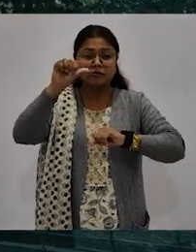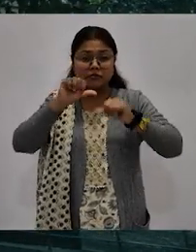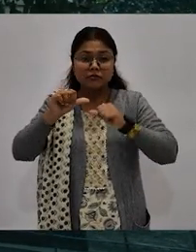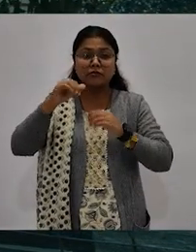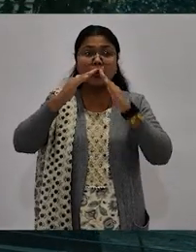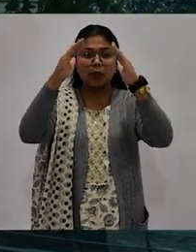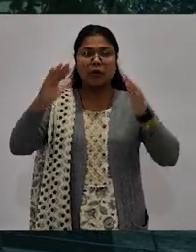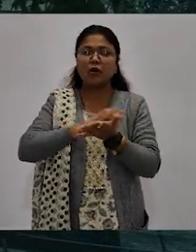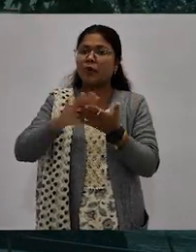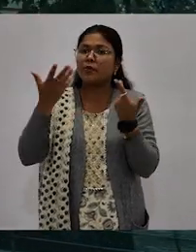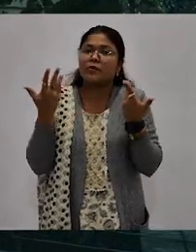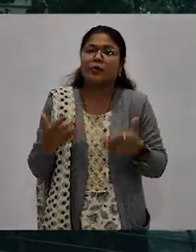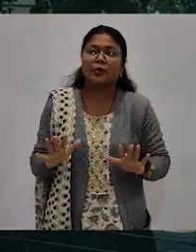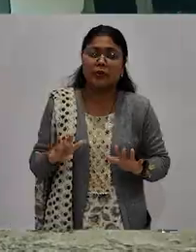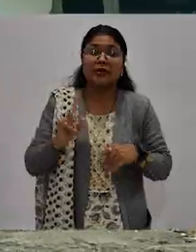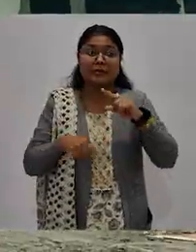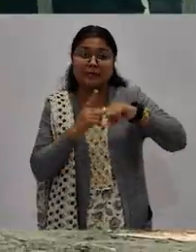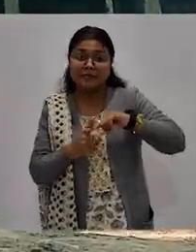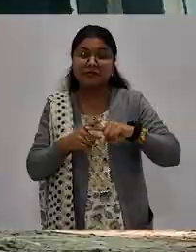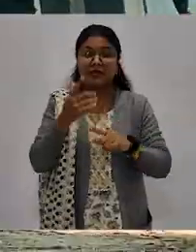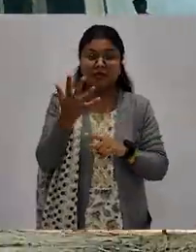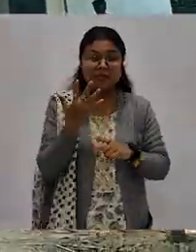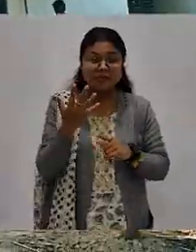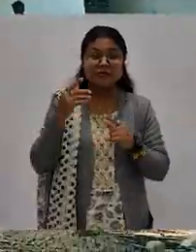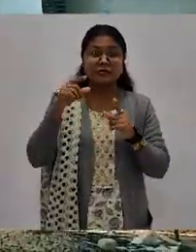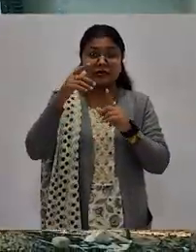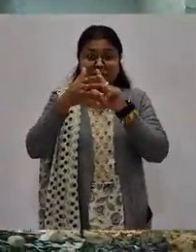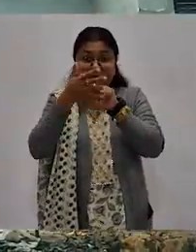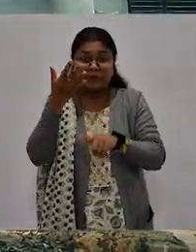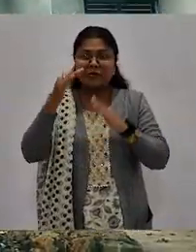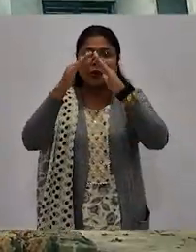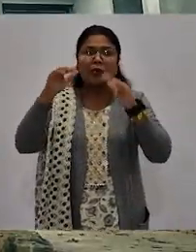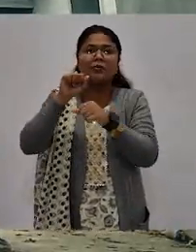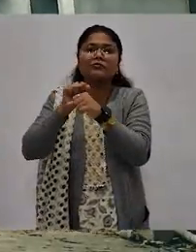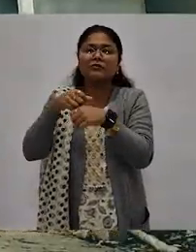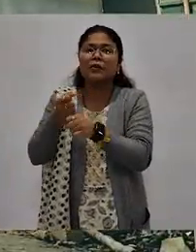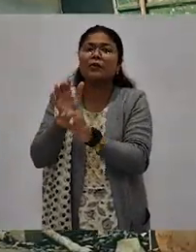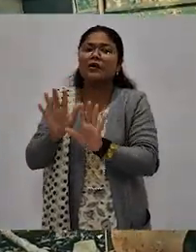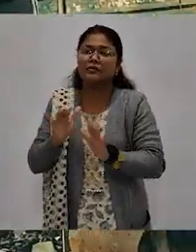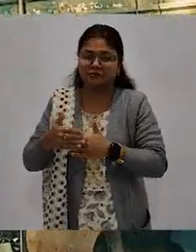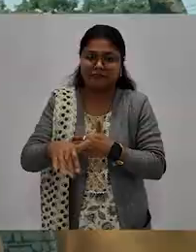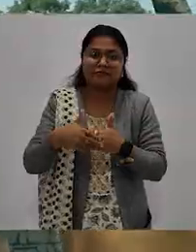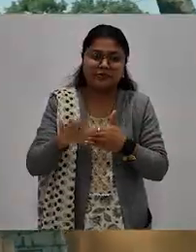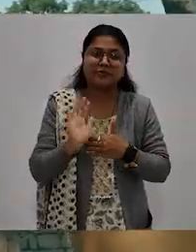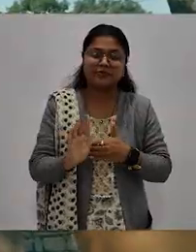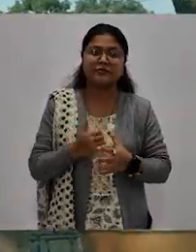প্ৰতিষ্ঠানটোৰ নৱীকৰণ সম্পূৰ্ণ হৈছে আৰু পঞ্চকৰ্ম প্ৰতিষ্ঠানটোৰ নিৰ্মাণ কাৰ্যও সম্পূৰ্ণ হোৱাৰ পথত।